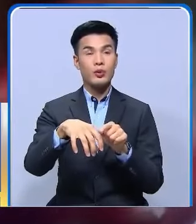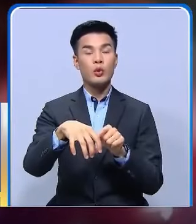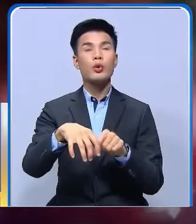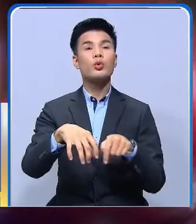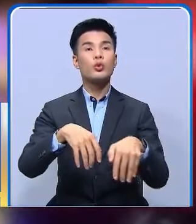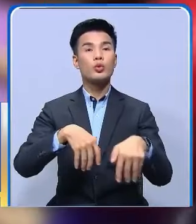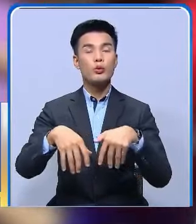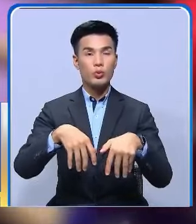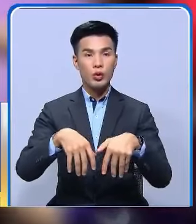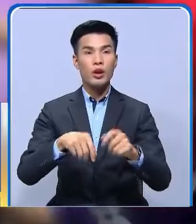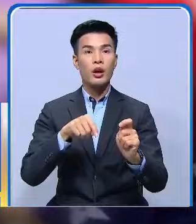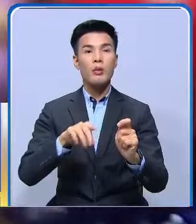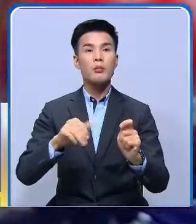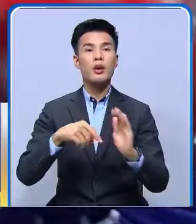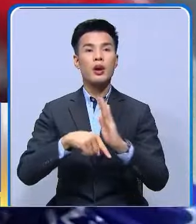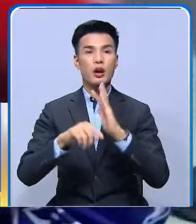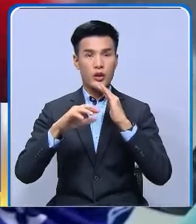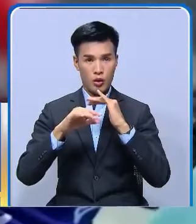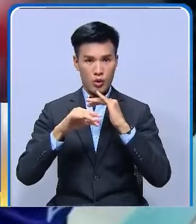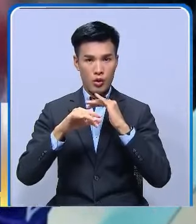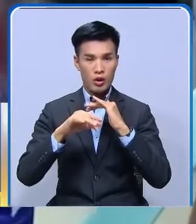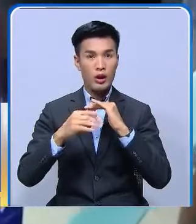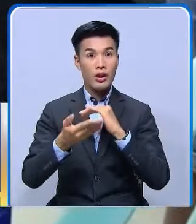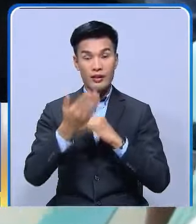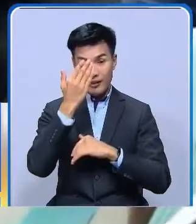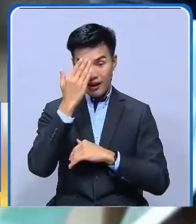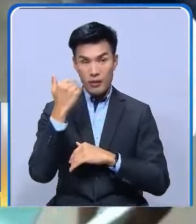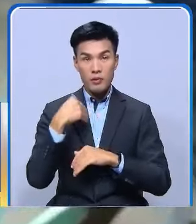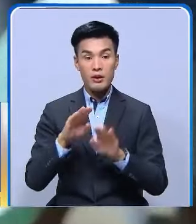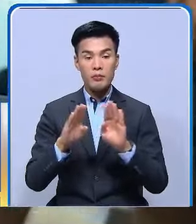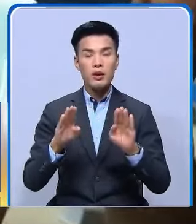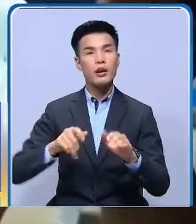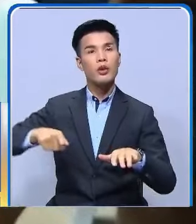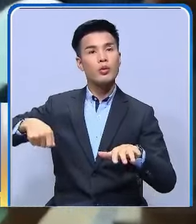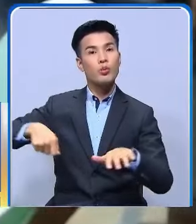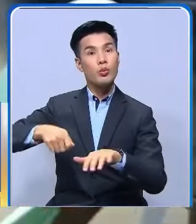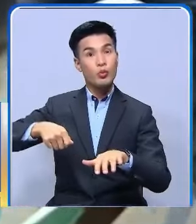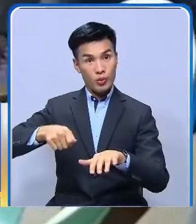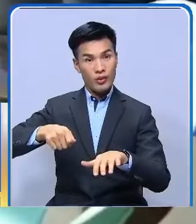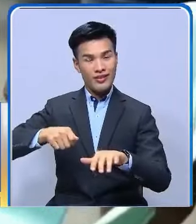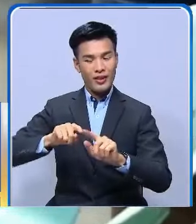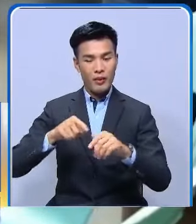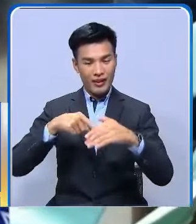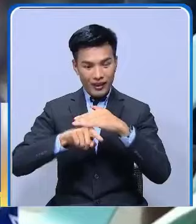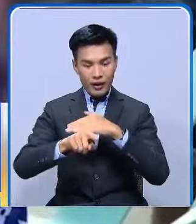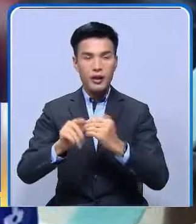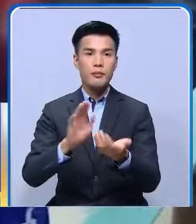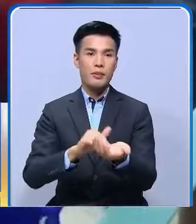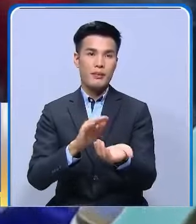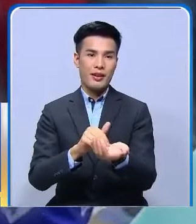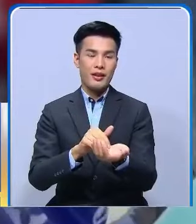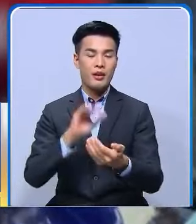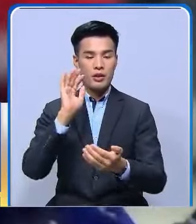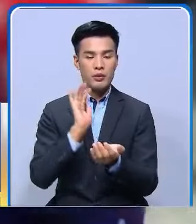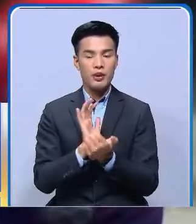ที่ตำบลเพอําเภอเมืองระยองแล้วพบว่าด้านหน้าเนี่ยเปิดเป็นโต๊ะสนุกเกอร์บางหน้าเจ้าหน้าที่จึงได้วางแผนบุกจับกุ